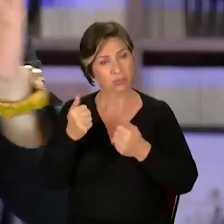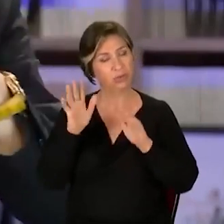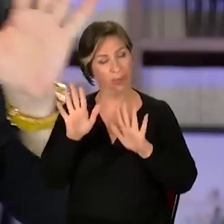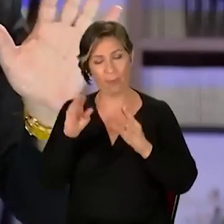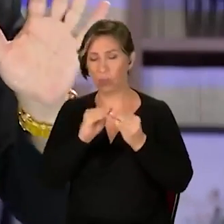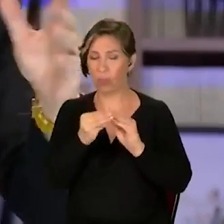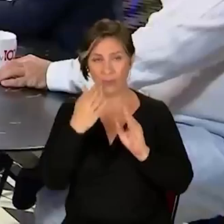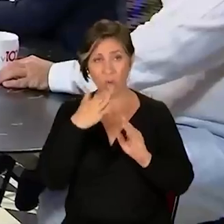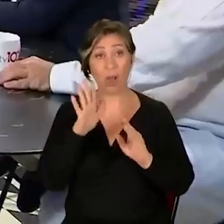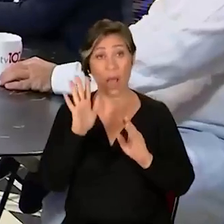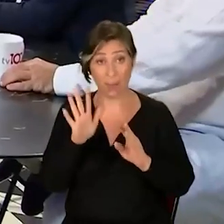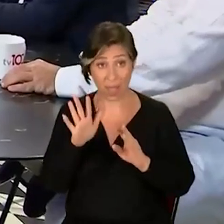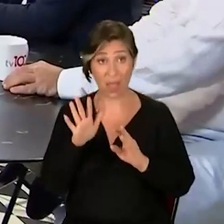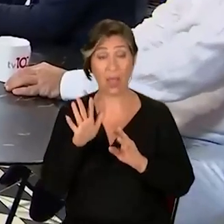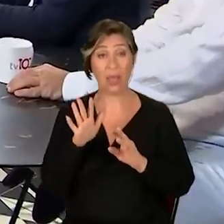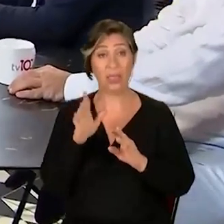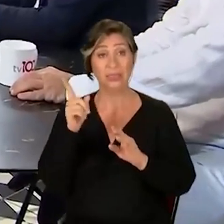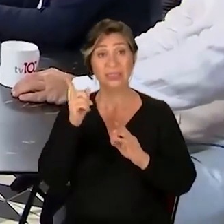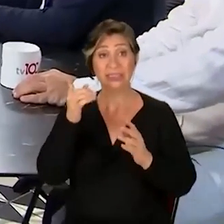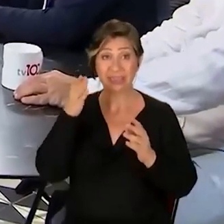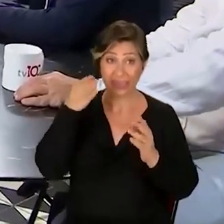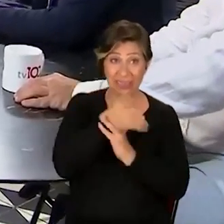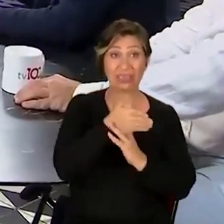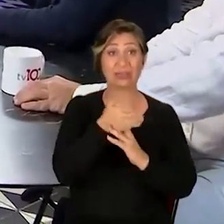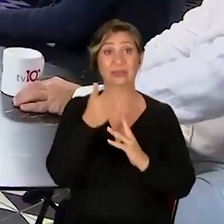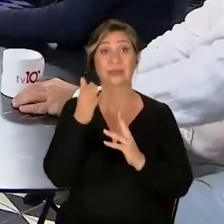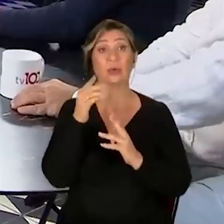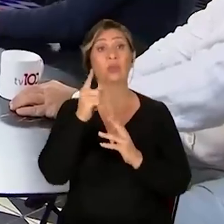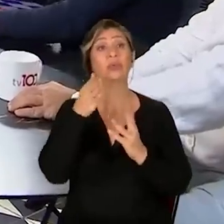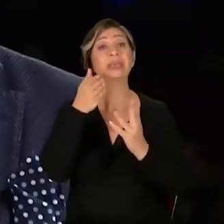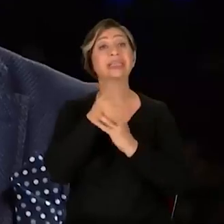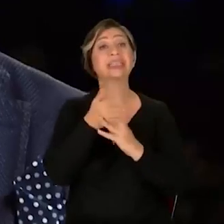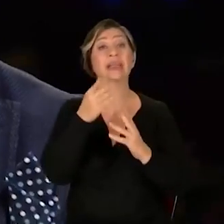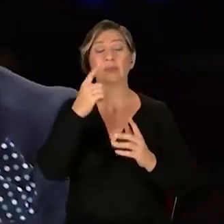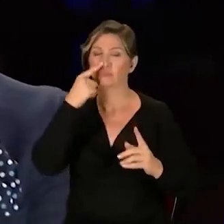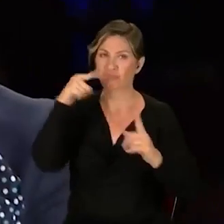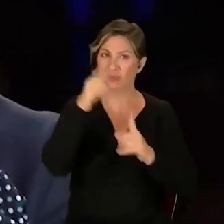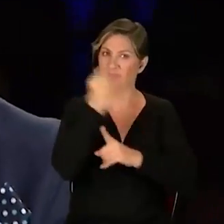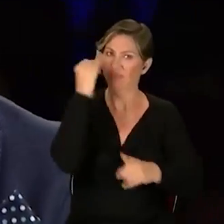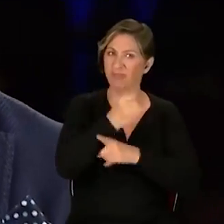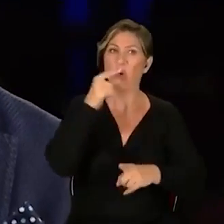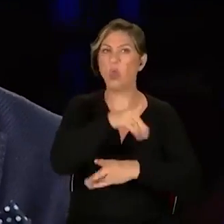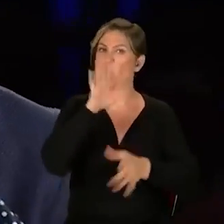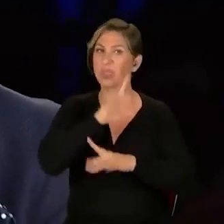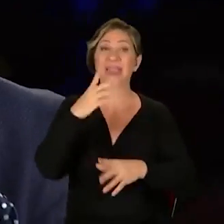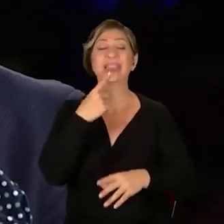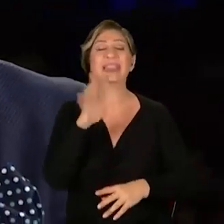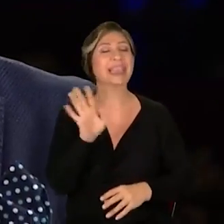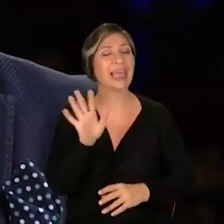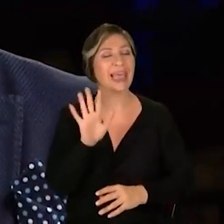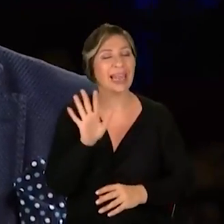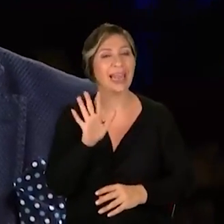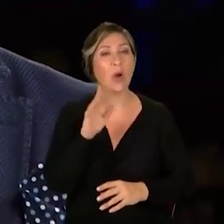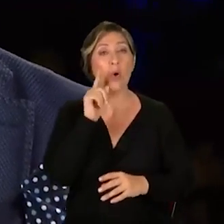bunlarda sorun yok. Yani ama siz müdahale edin yani. Ya buradaki müdahale şey müdahalesi değil. Hani o öyle değil müdahalesi değil kesinlikle.